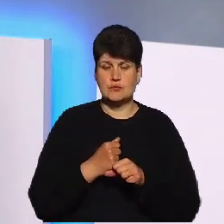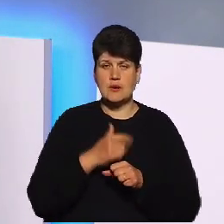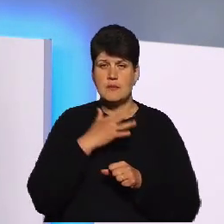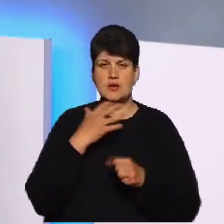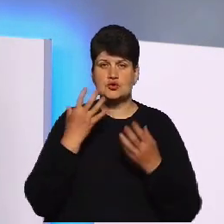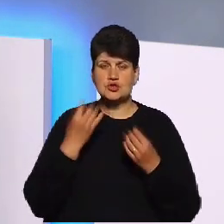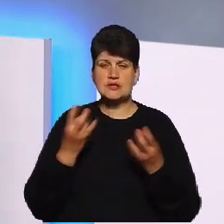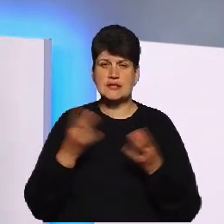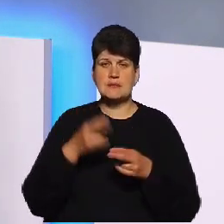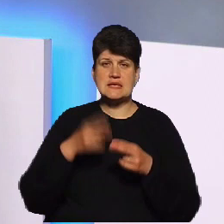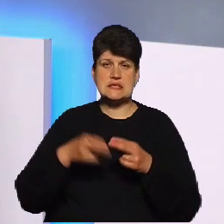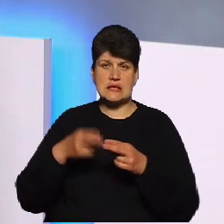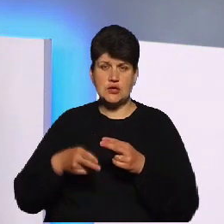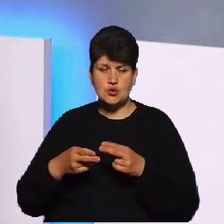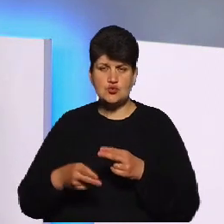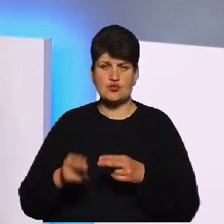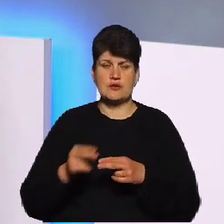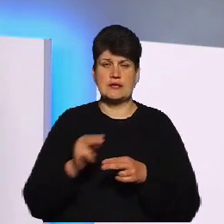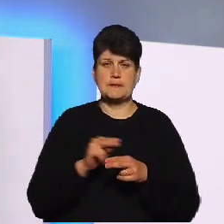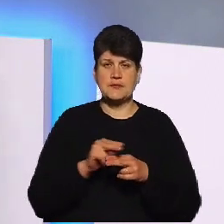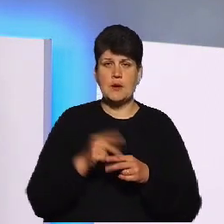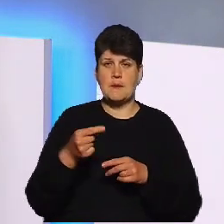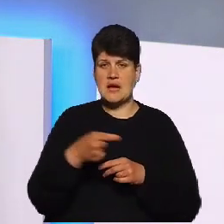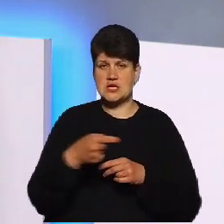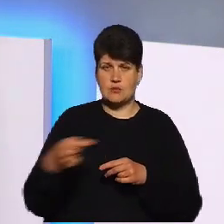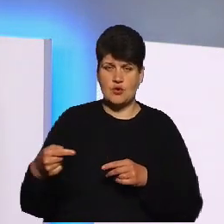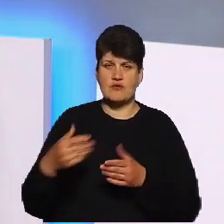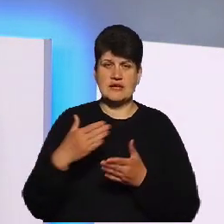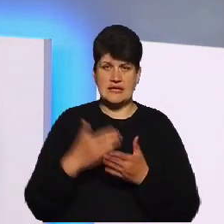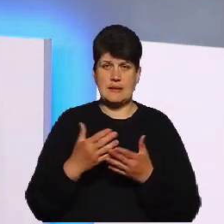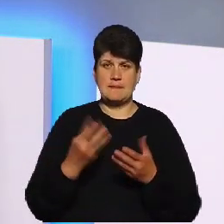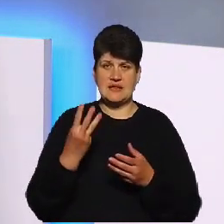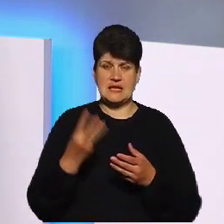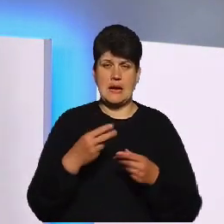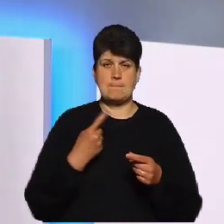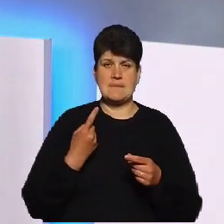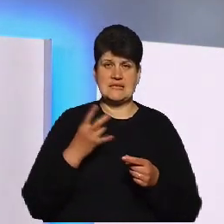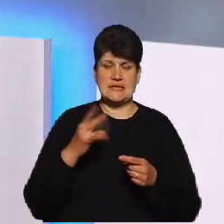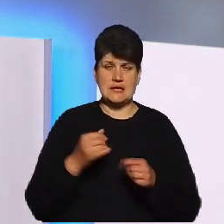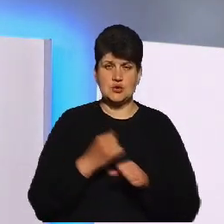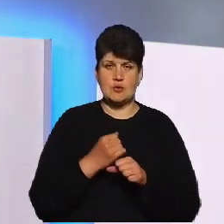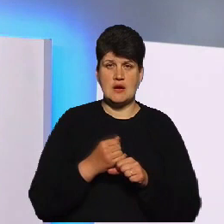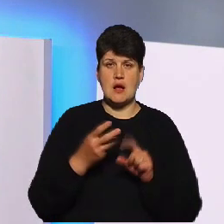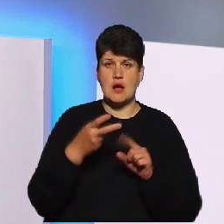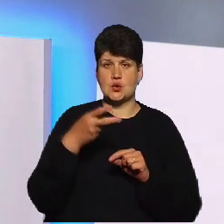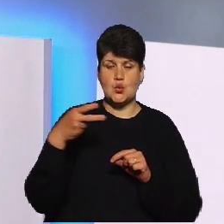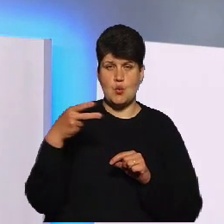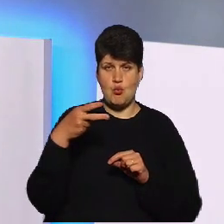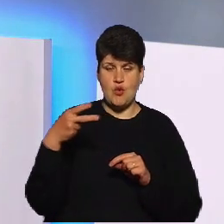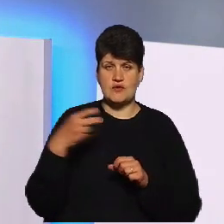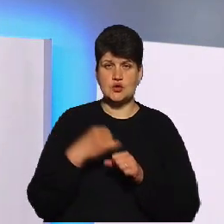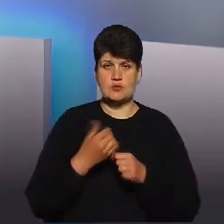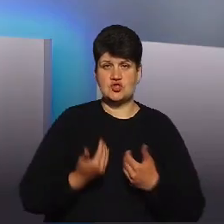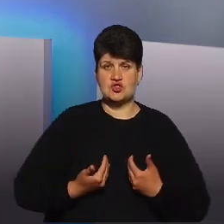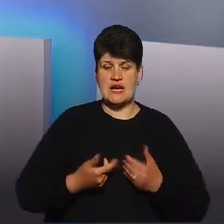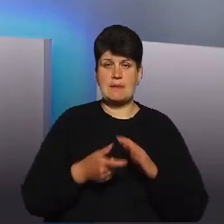докінчувати, тому що у нас перший поверх є під 3 майстерні зроблений, а другий поверх зроблений під жилі приміщення, там